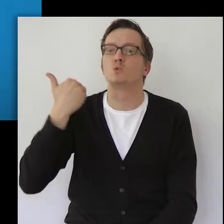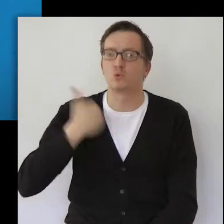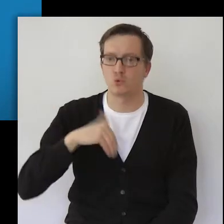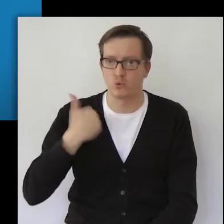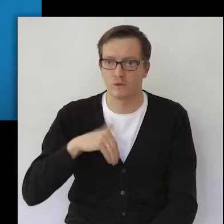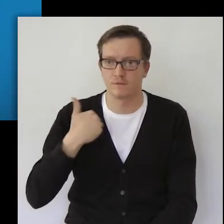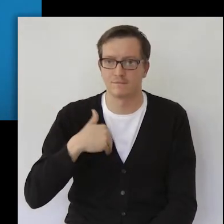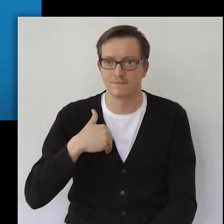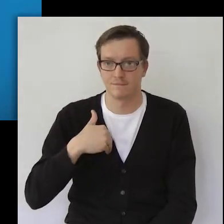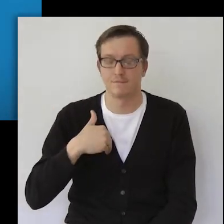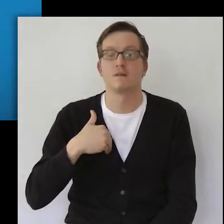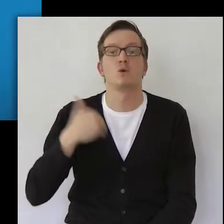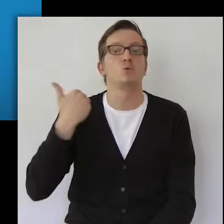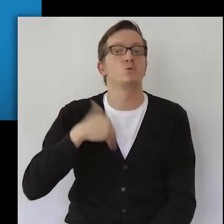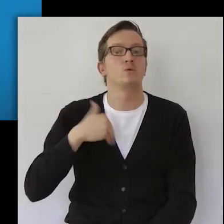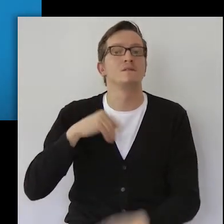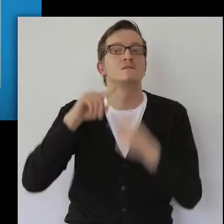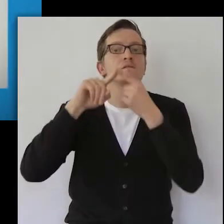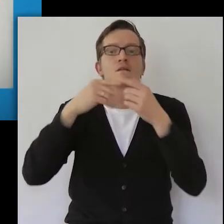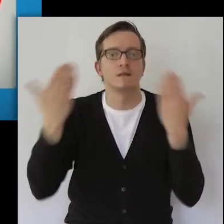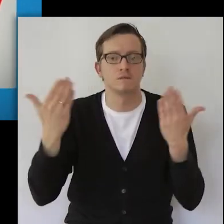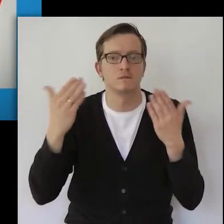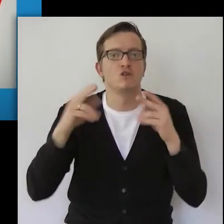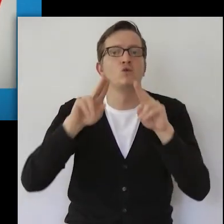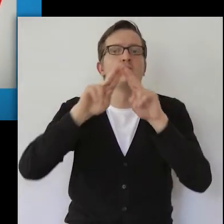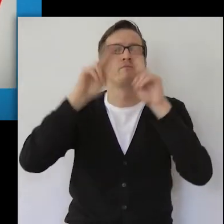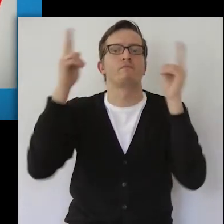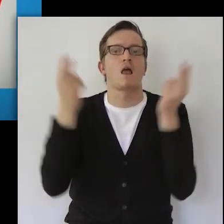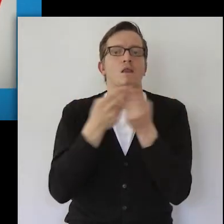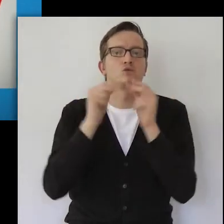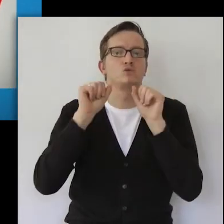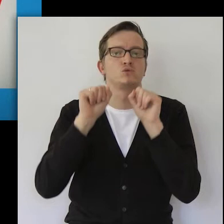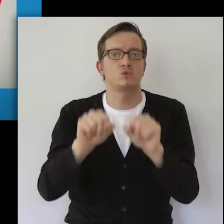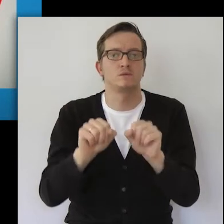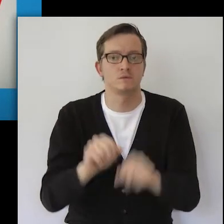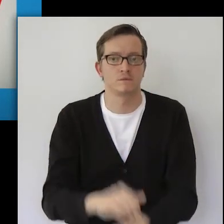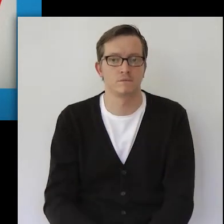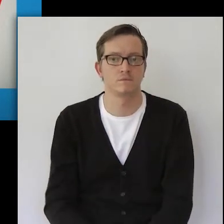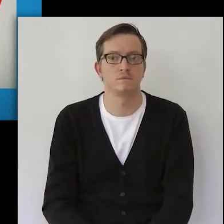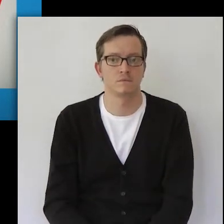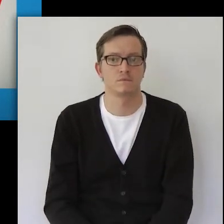die Grünen die Grünen setzen sich für den Umweltschutz ein